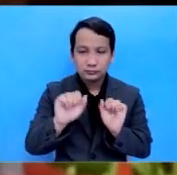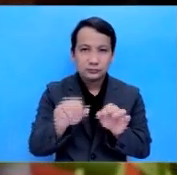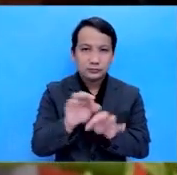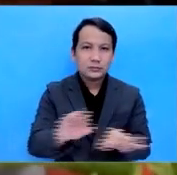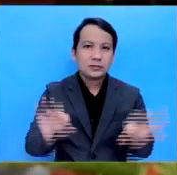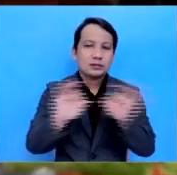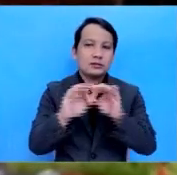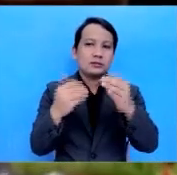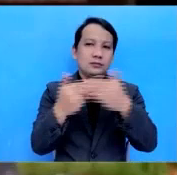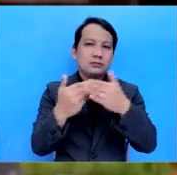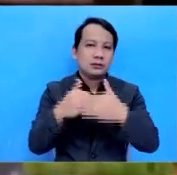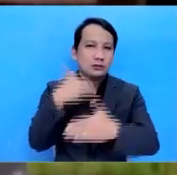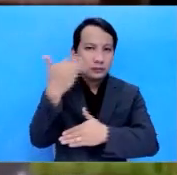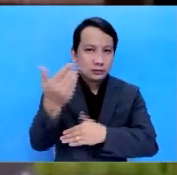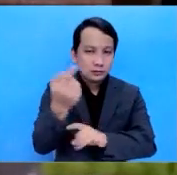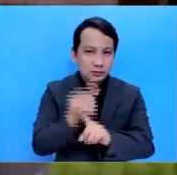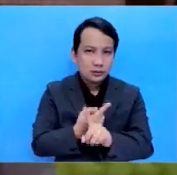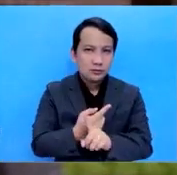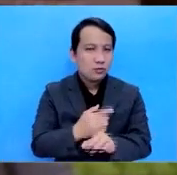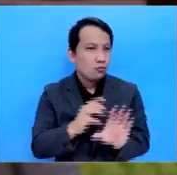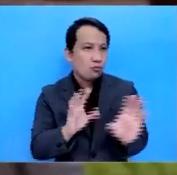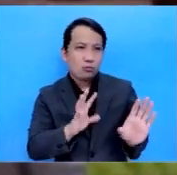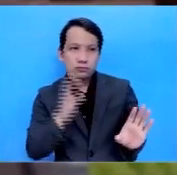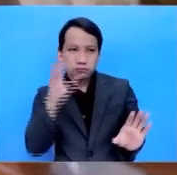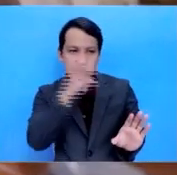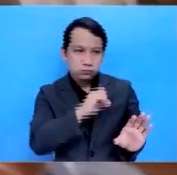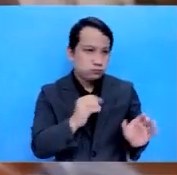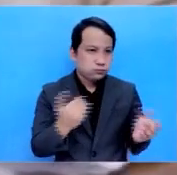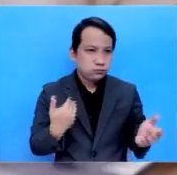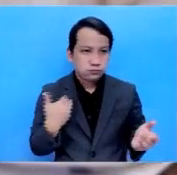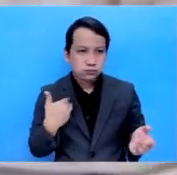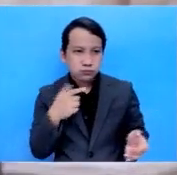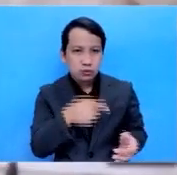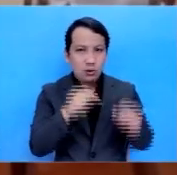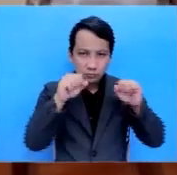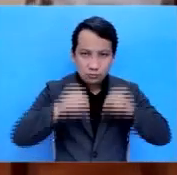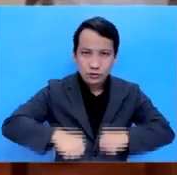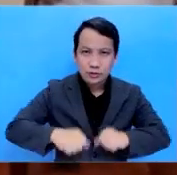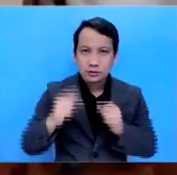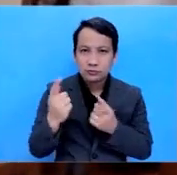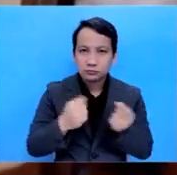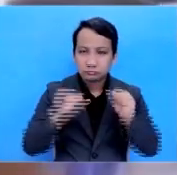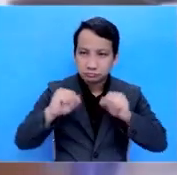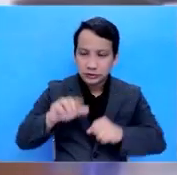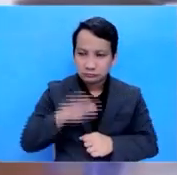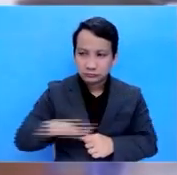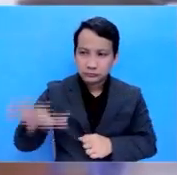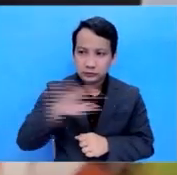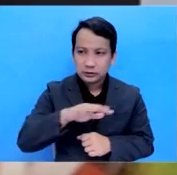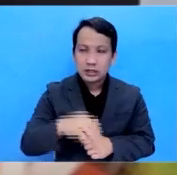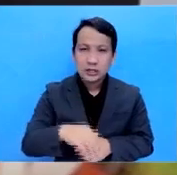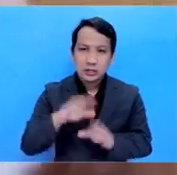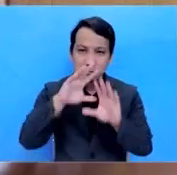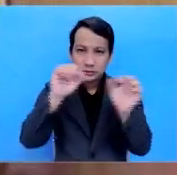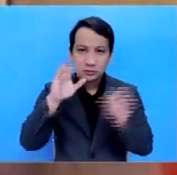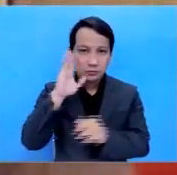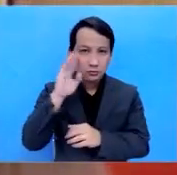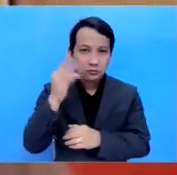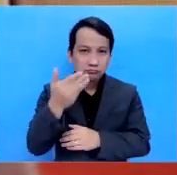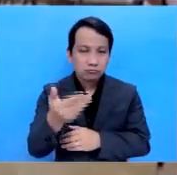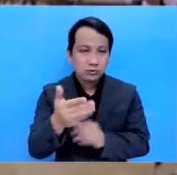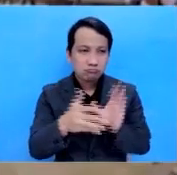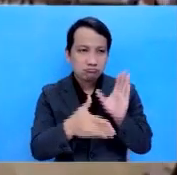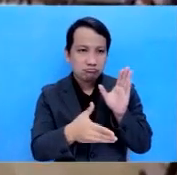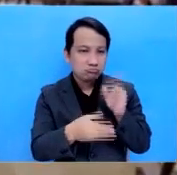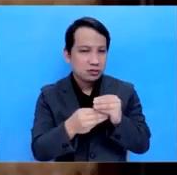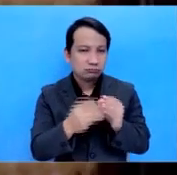mga susunod na buwan, wala akong kaduda-duda na magagawa lahat ito. Sa pagbabalik ni PBBM sa Malacanang, kahit sanay na